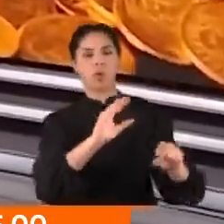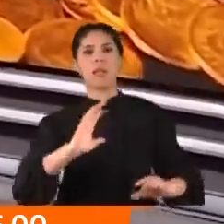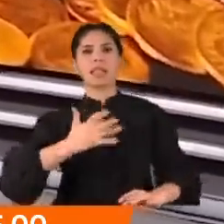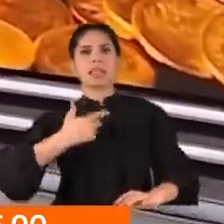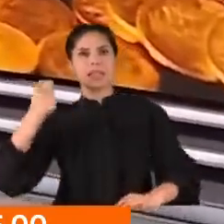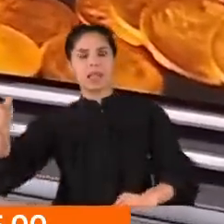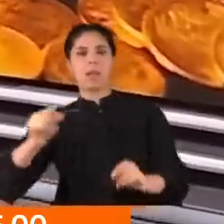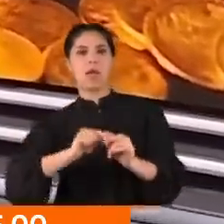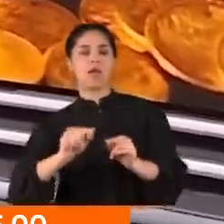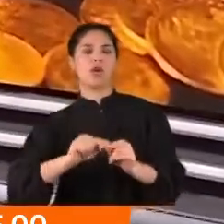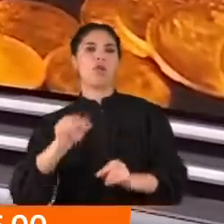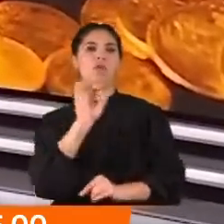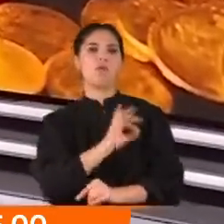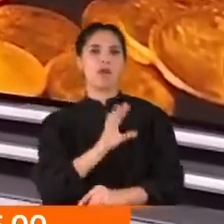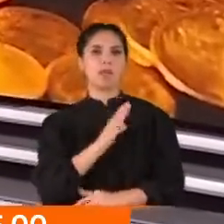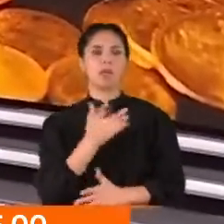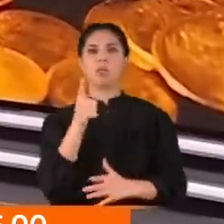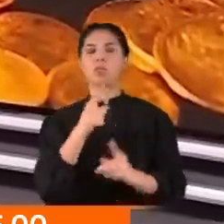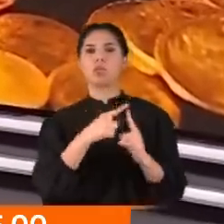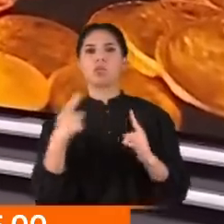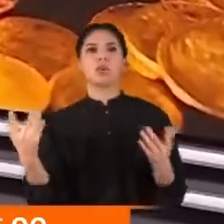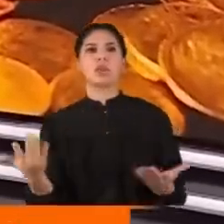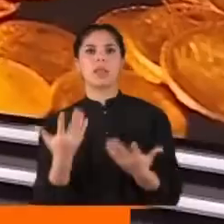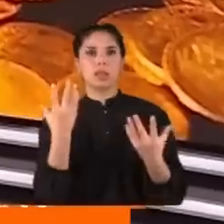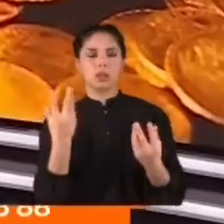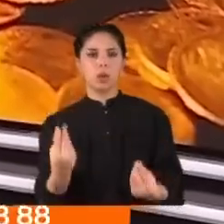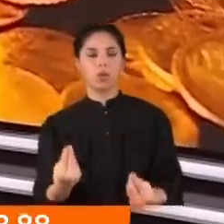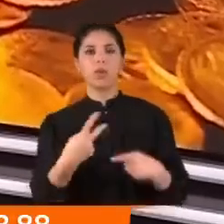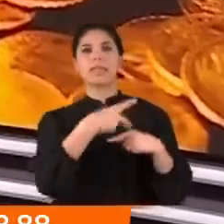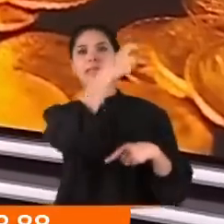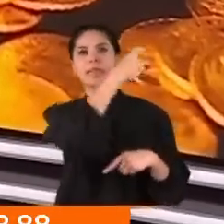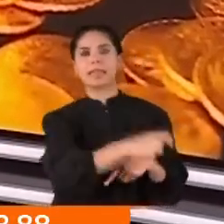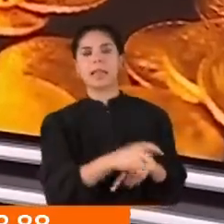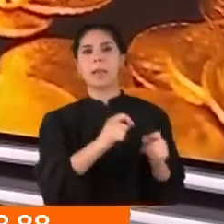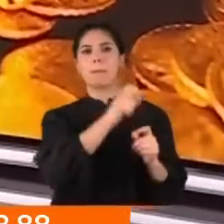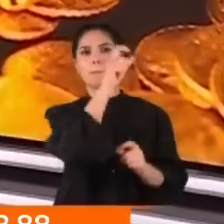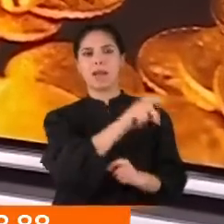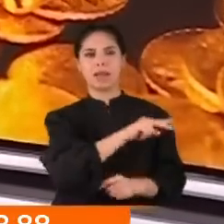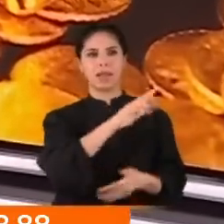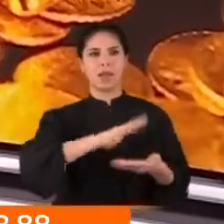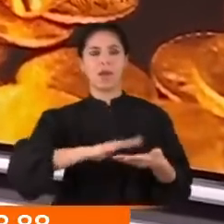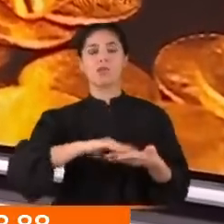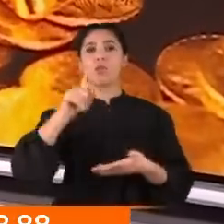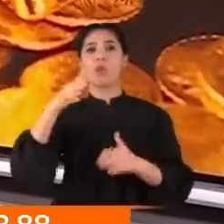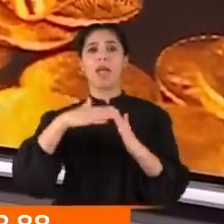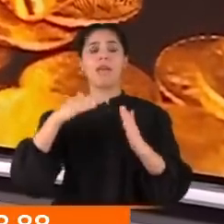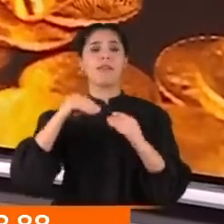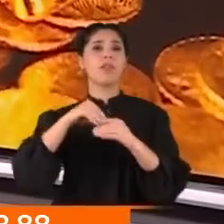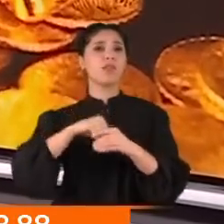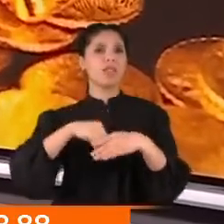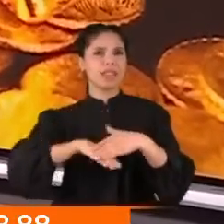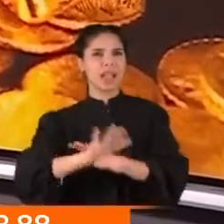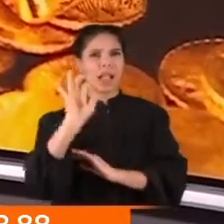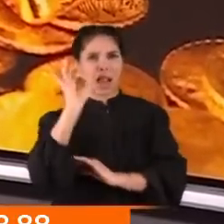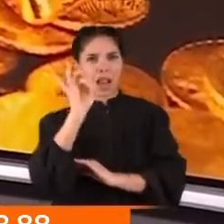de ekonomiye önemli bir fayda sağlıyor. Peki bu süreç nasıl işliyor? Zeynep Timurlenk Bozuk ve Barış İbiş yastık altındaki altınların